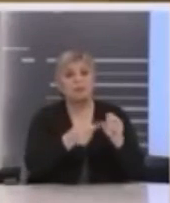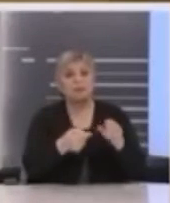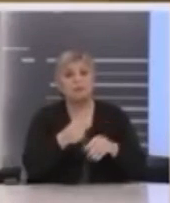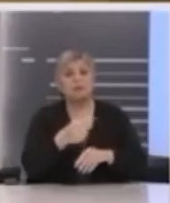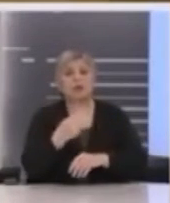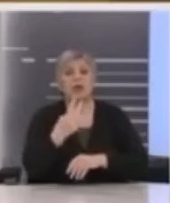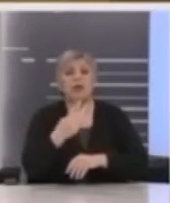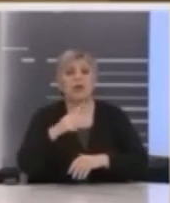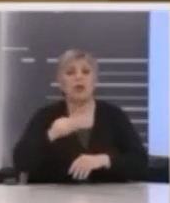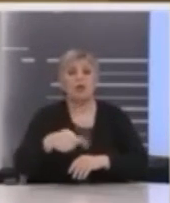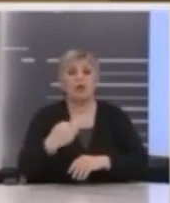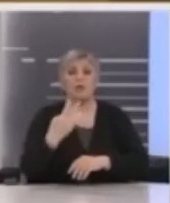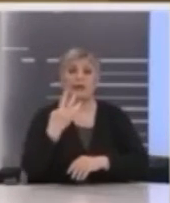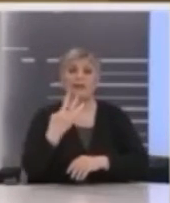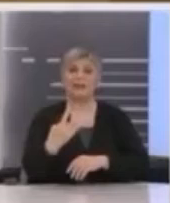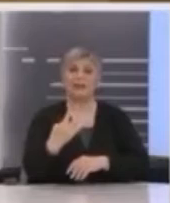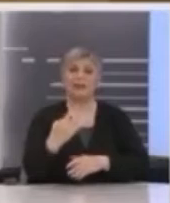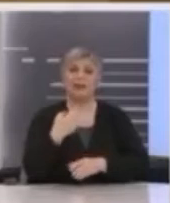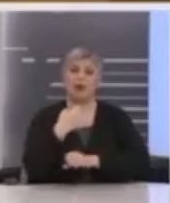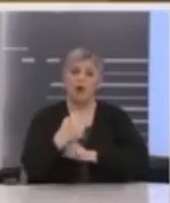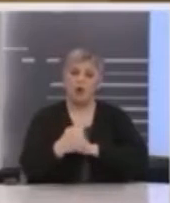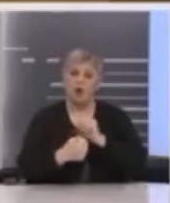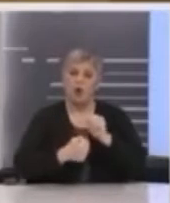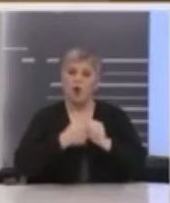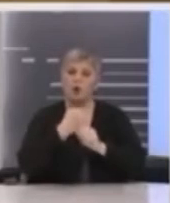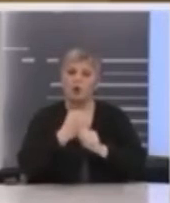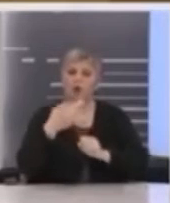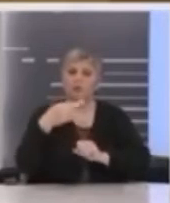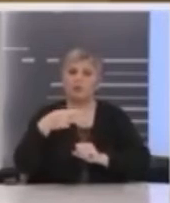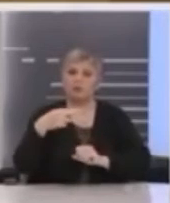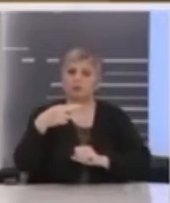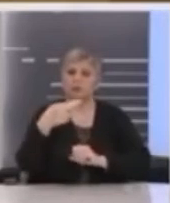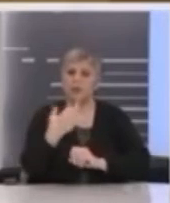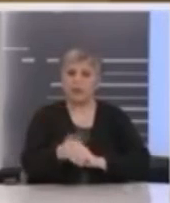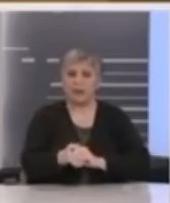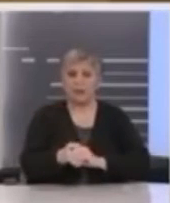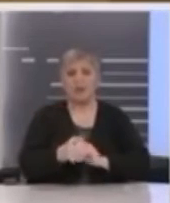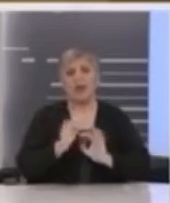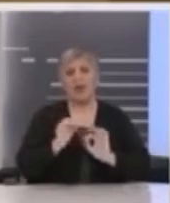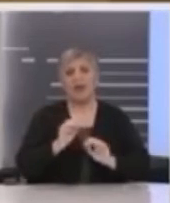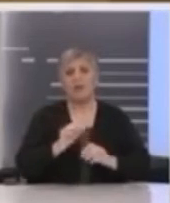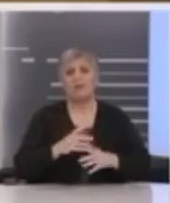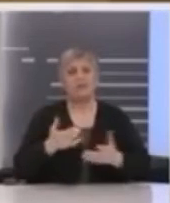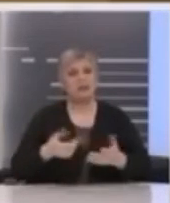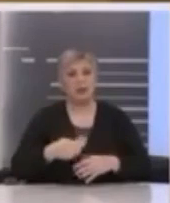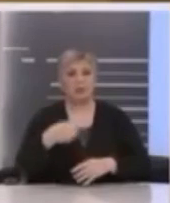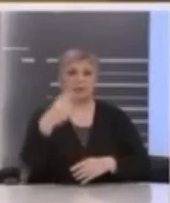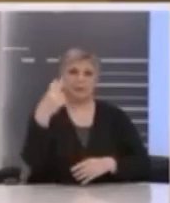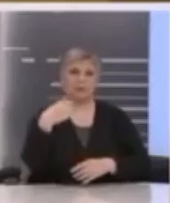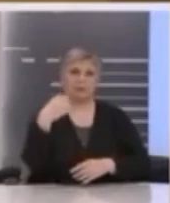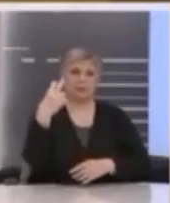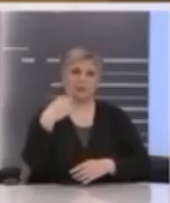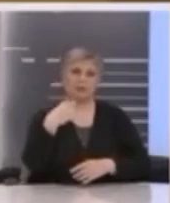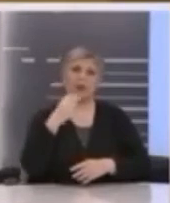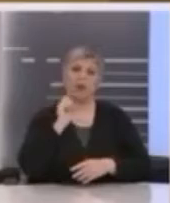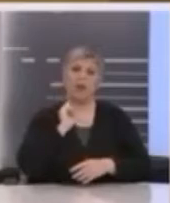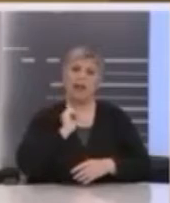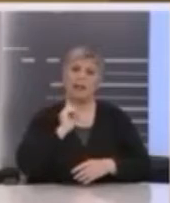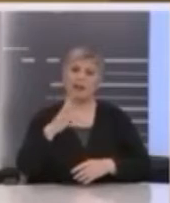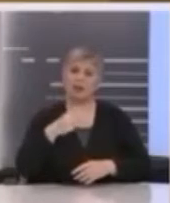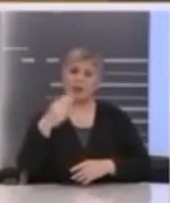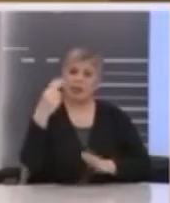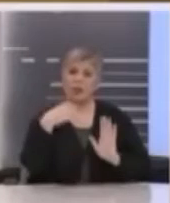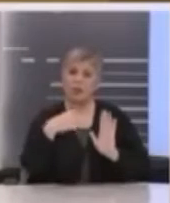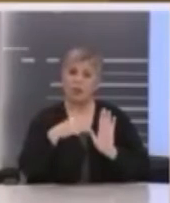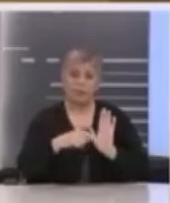όρο του ΑΕΠ για κάθε χρόνο. Με επιτήρηση βεβαίως, η οποία ούτως ή άλλως προβλέπεται από τον